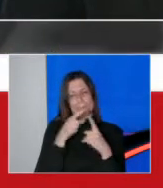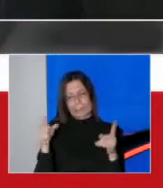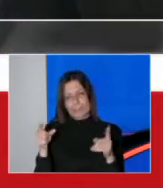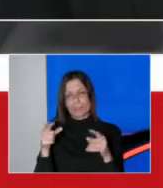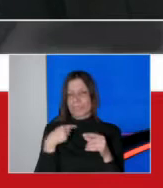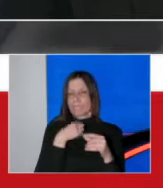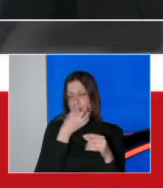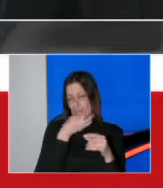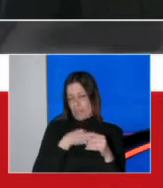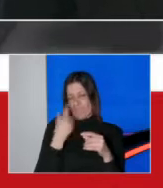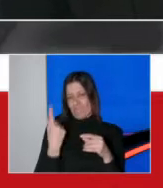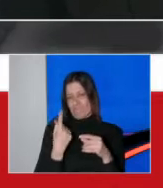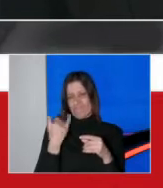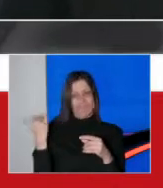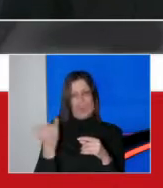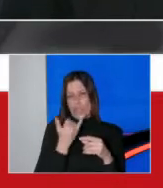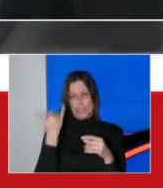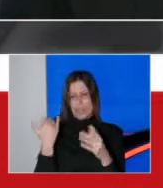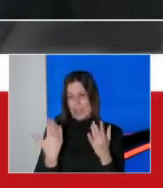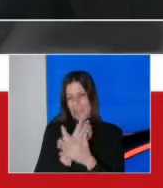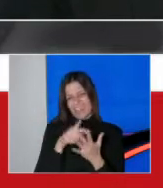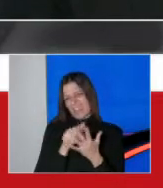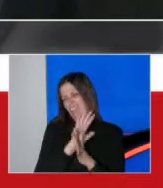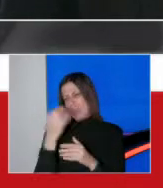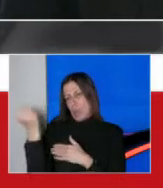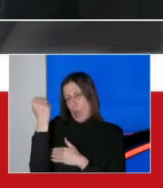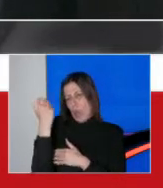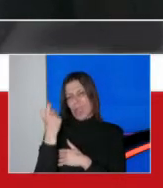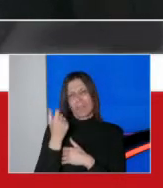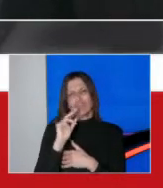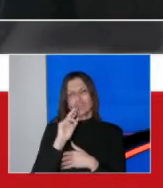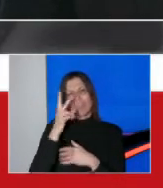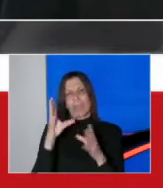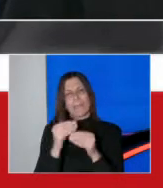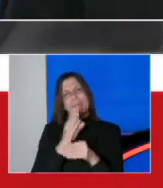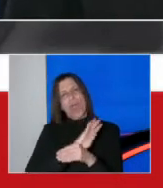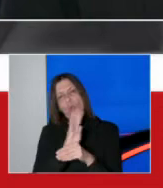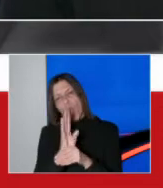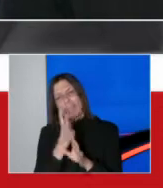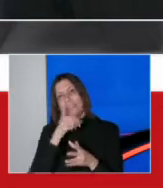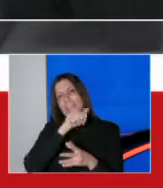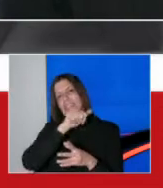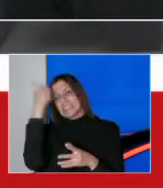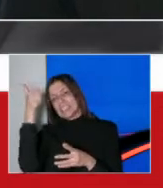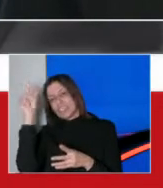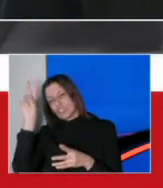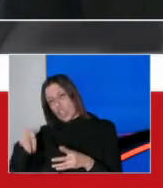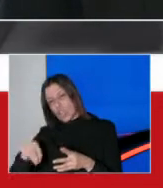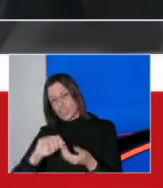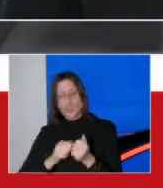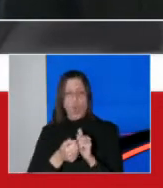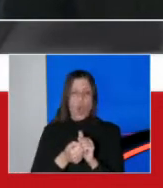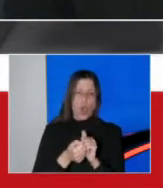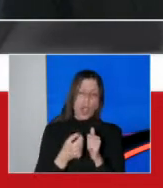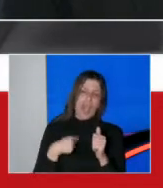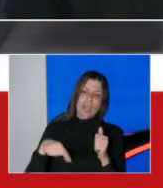שואלים את עצמנו כל יום מחדש, כי כבר אין לנו כוח כמעט שנתיים עם הקורונה, האם עושים מאחורינו, האם אנחנו